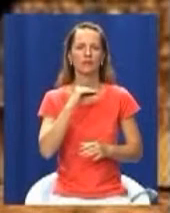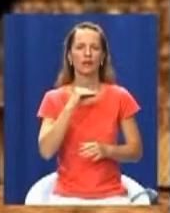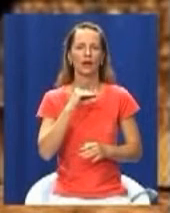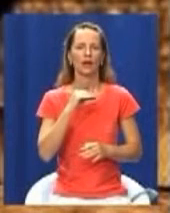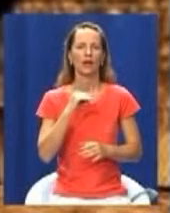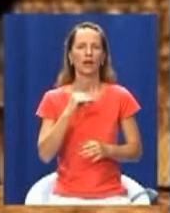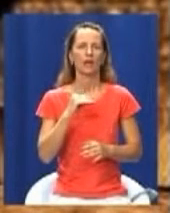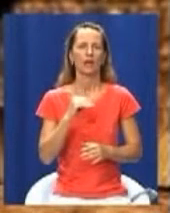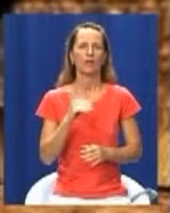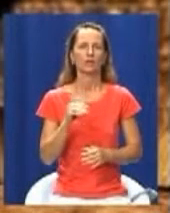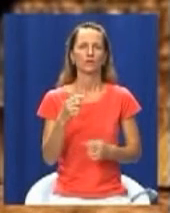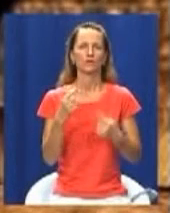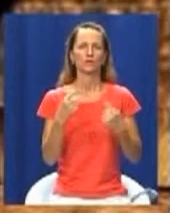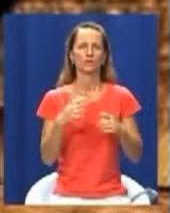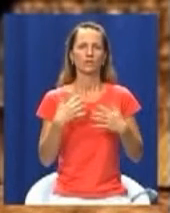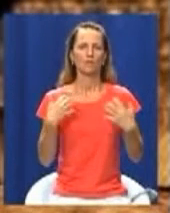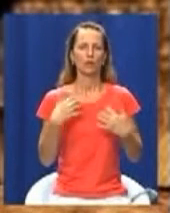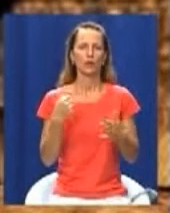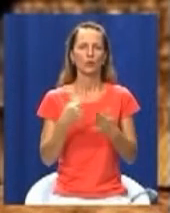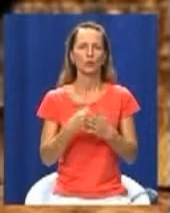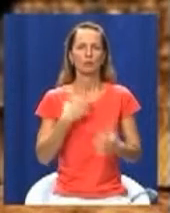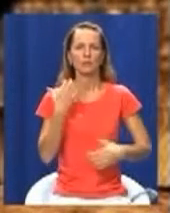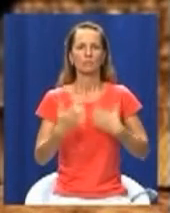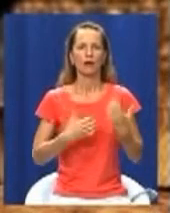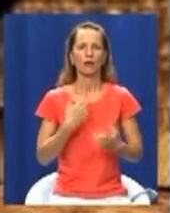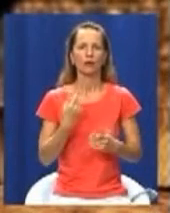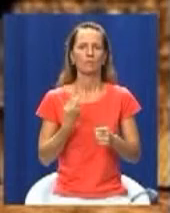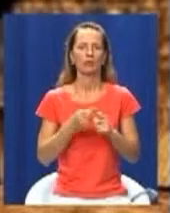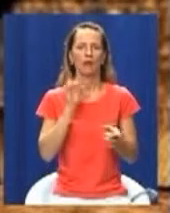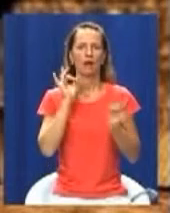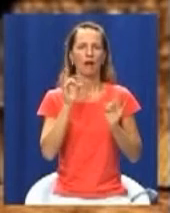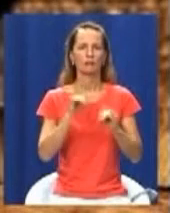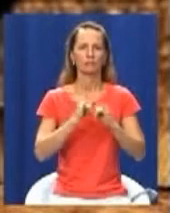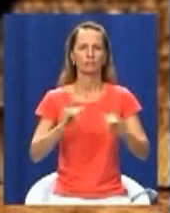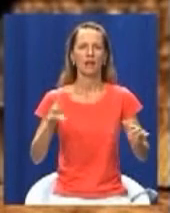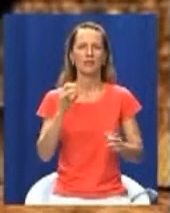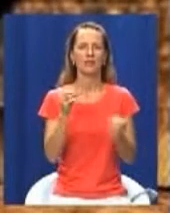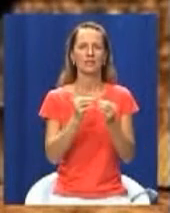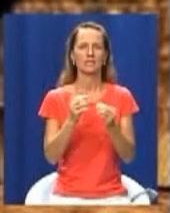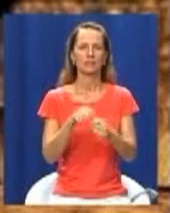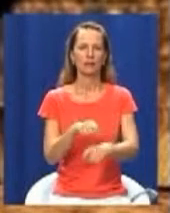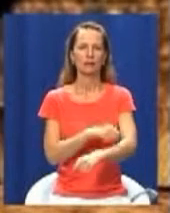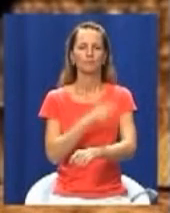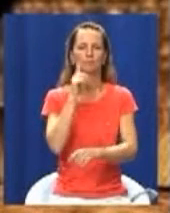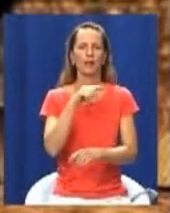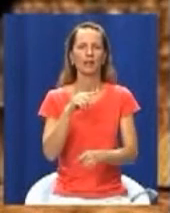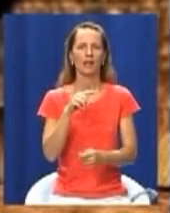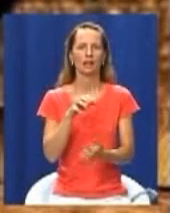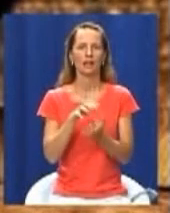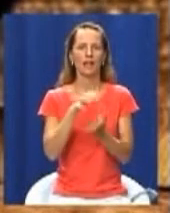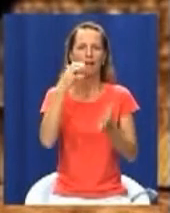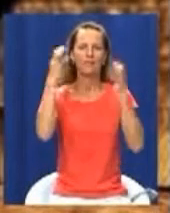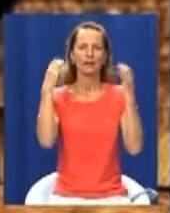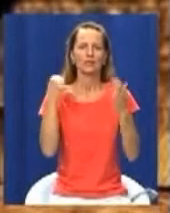паніки. Потужний рев дорослої особини розноситься майже на 8 кілометрів. Хоча маленькі левенята віком до 2